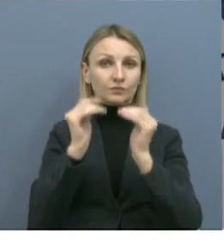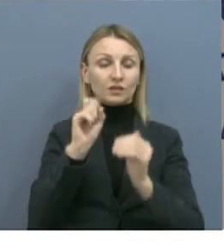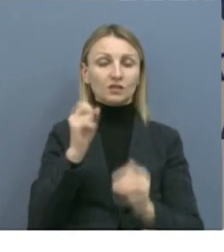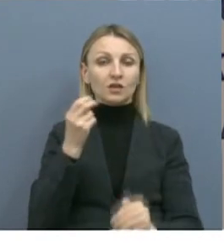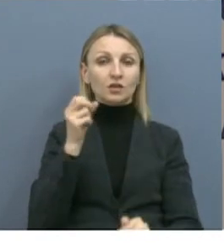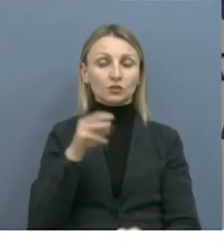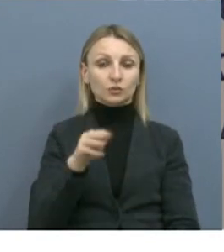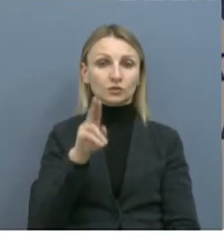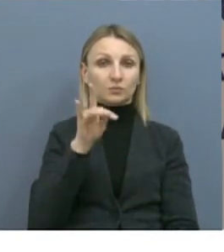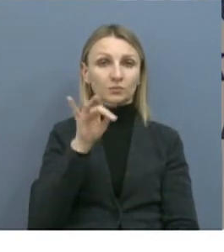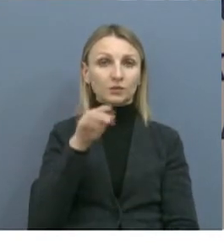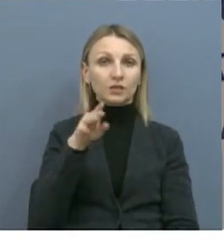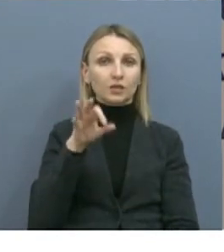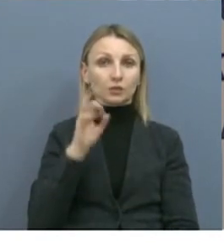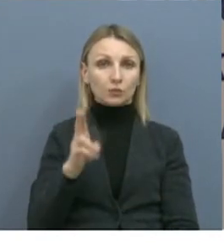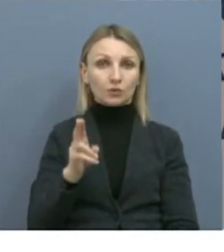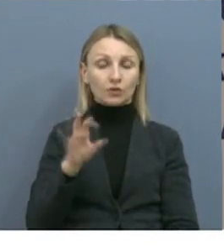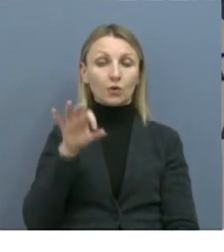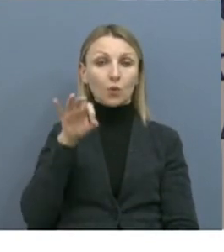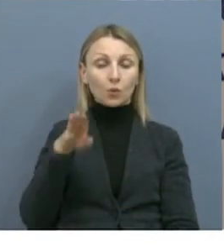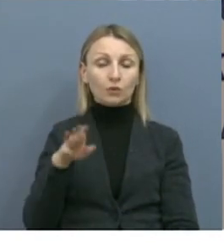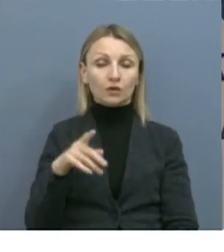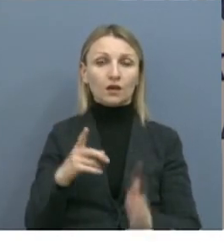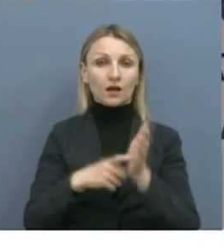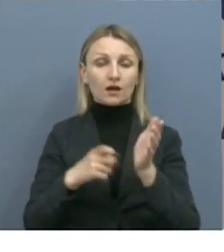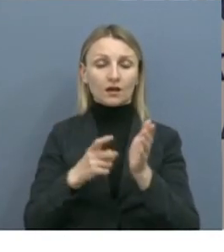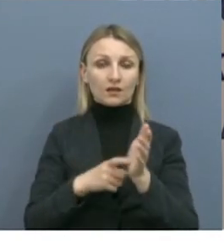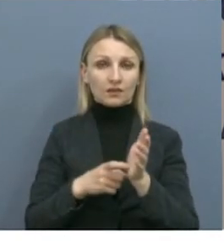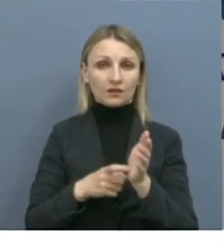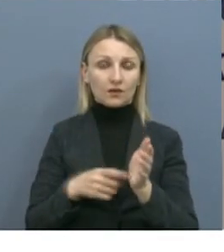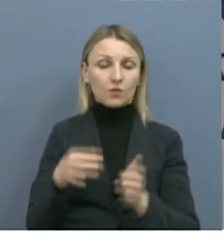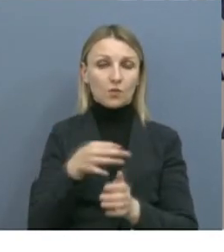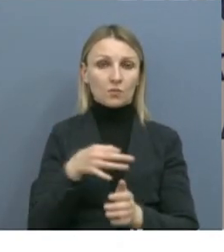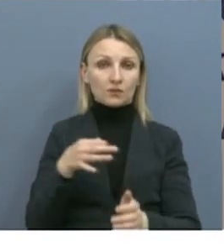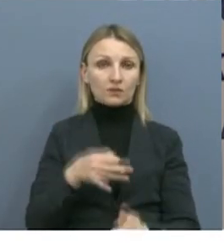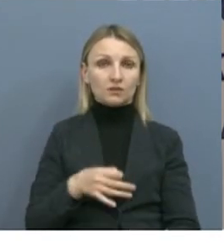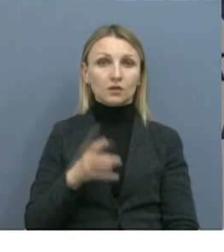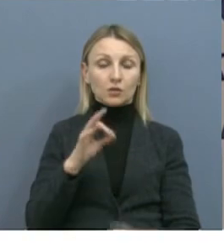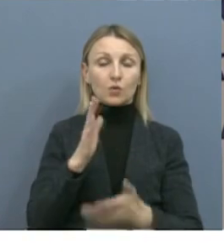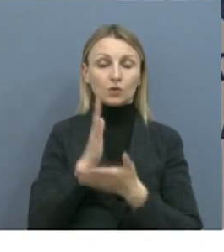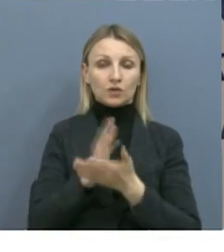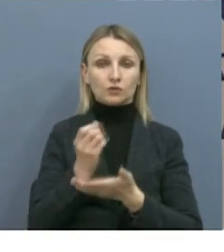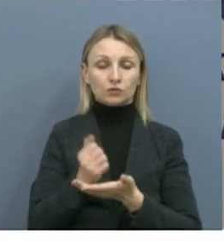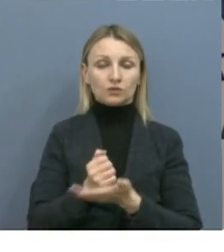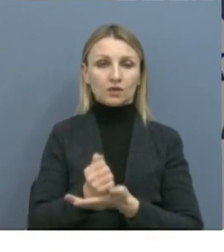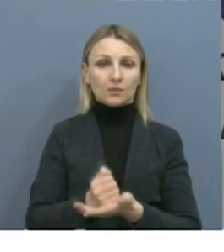сброса воды с водохранилища Карагандинской области. Но до критического уровня еще имеется запас.